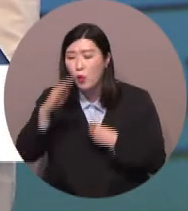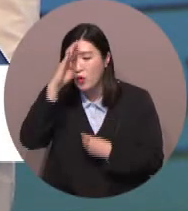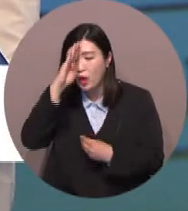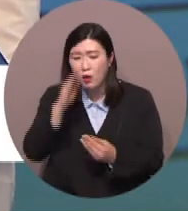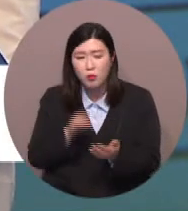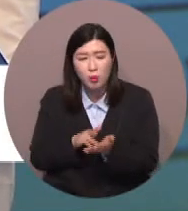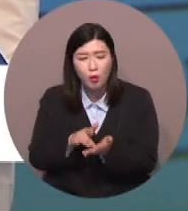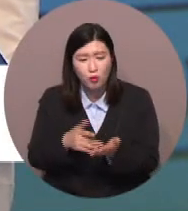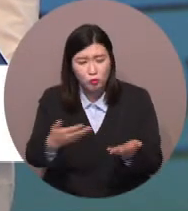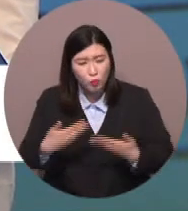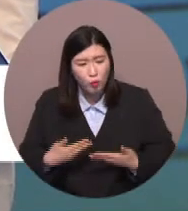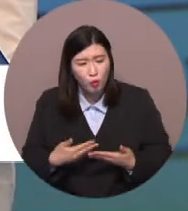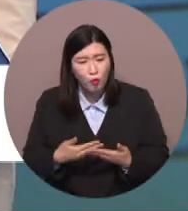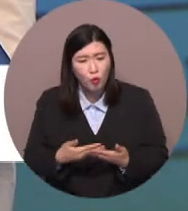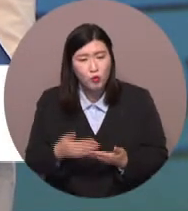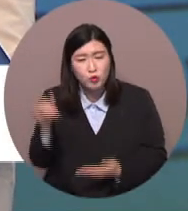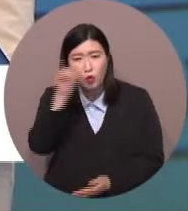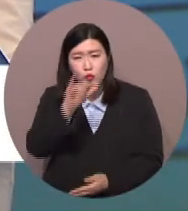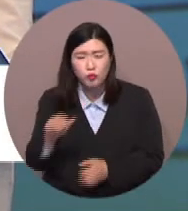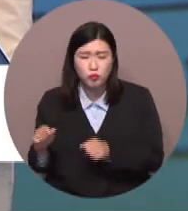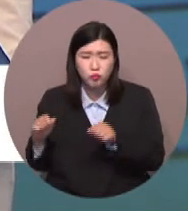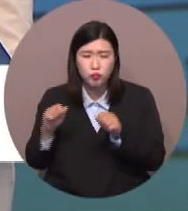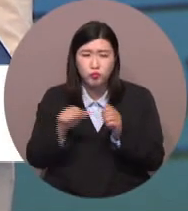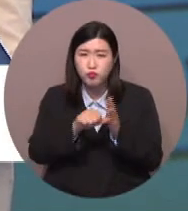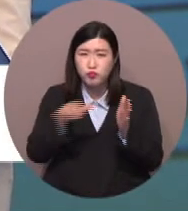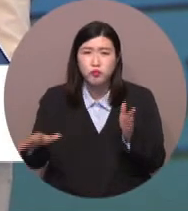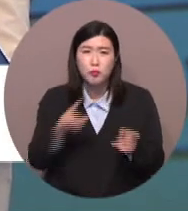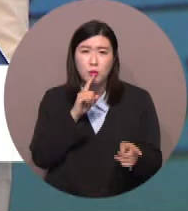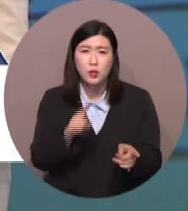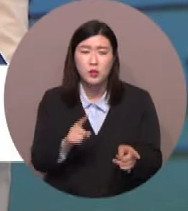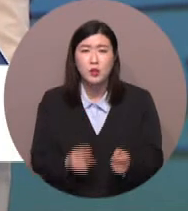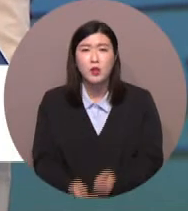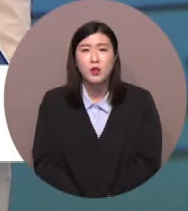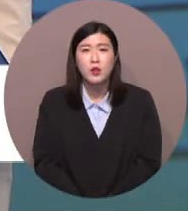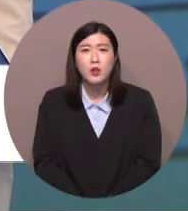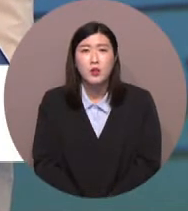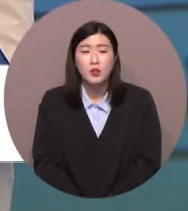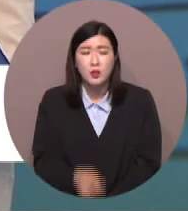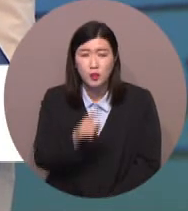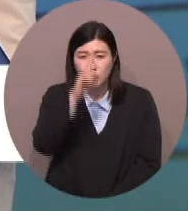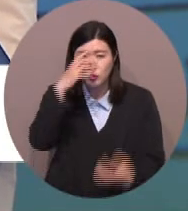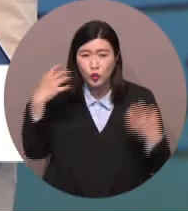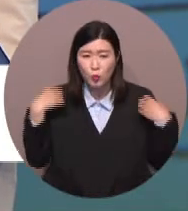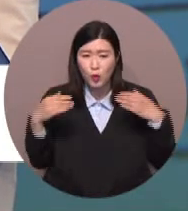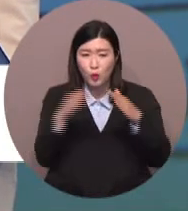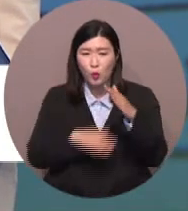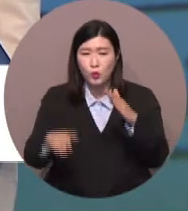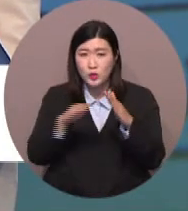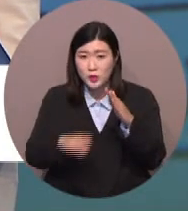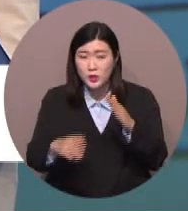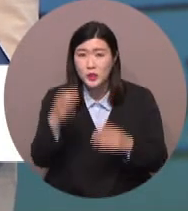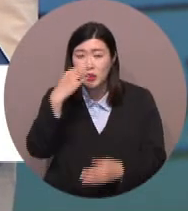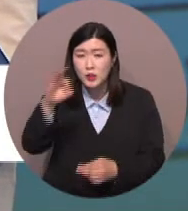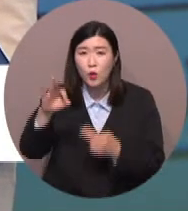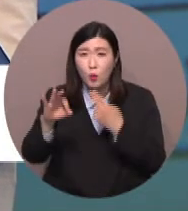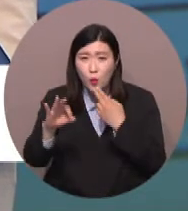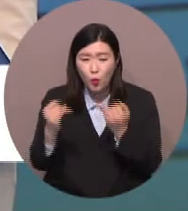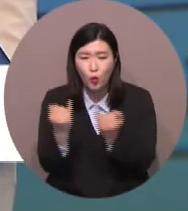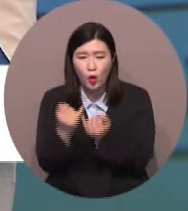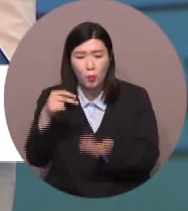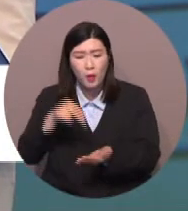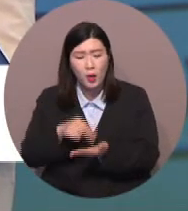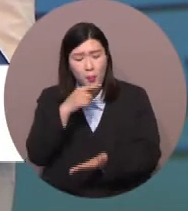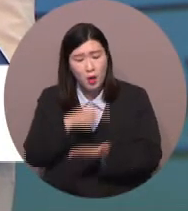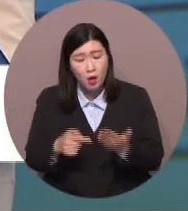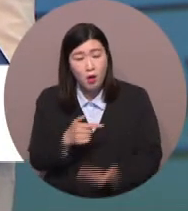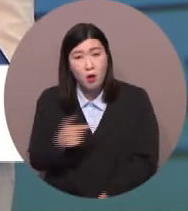처방해 전국적으로 유명세를 타고 있어 논란입니다. 정부 인증을 받은 탈모약이 아닌데다 여성에게는 위험할 수